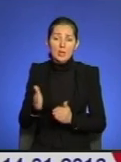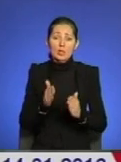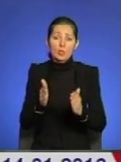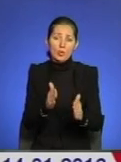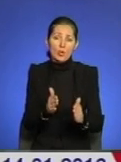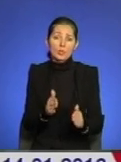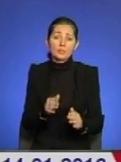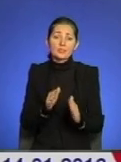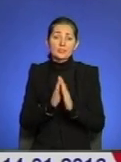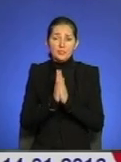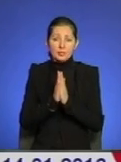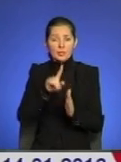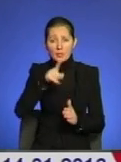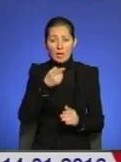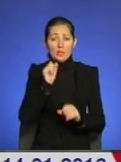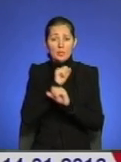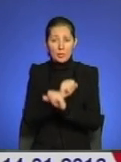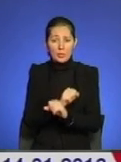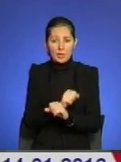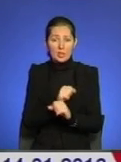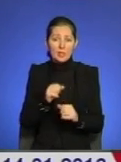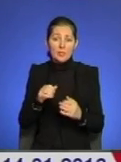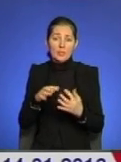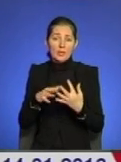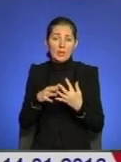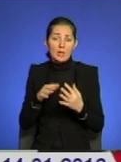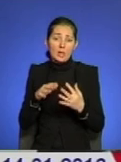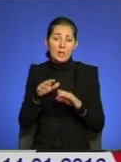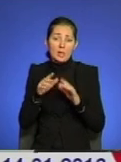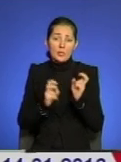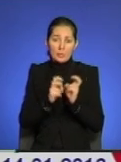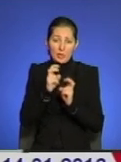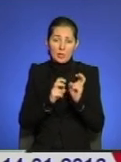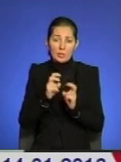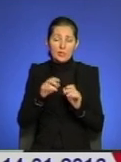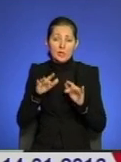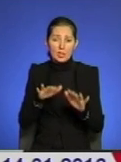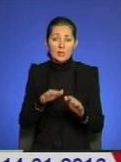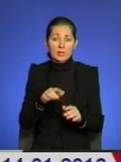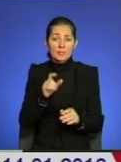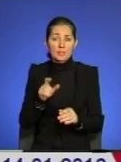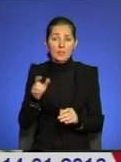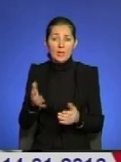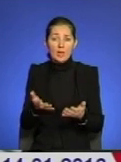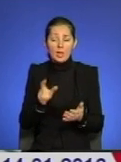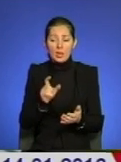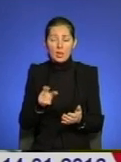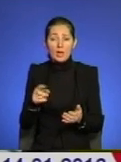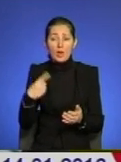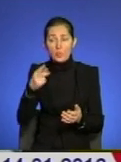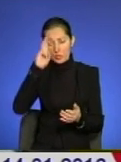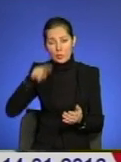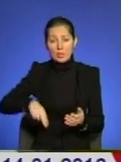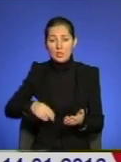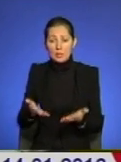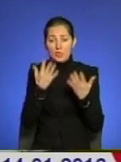У облдержадміністрації визнають дії фермера незаконними. Позиція обласної адміністрації яка? Безумовно, що не